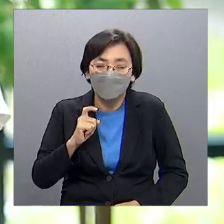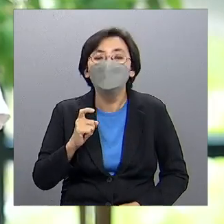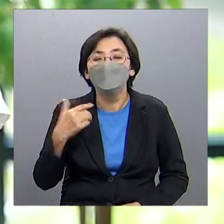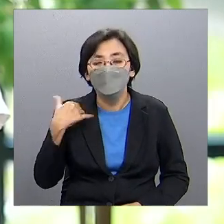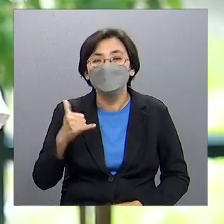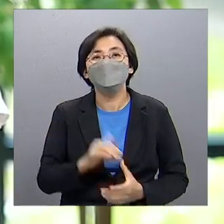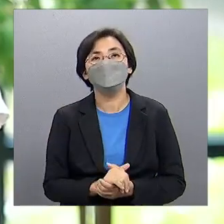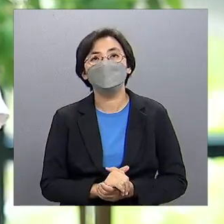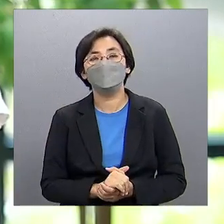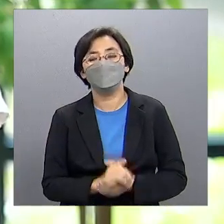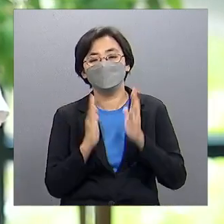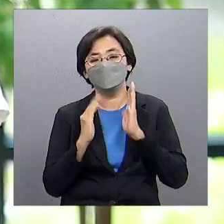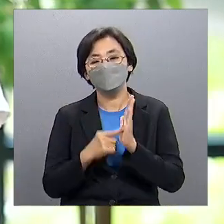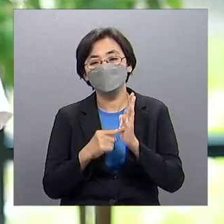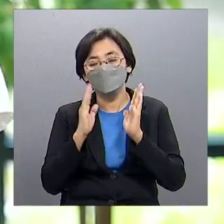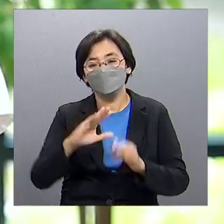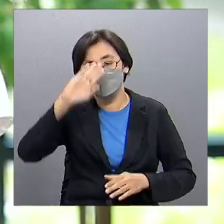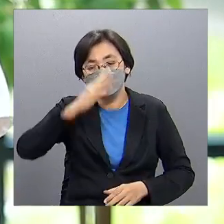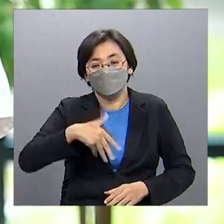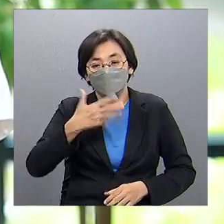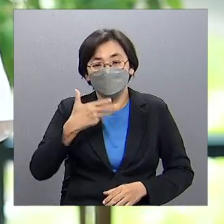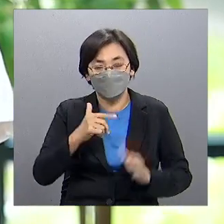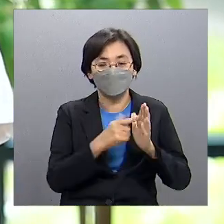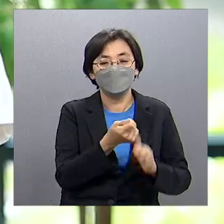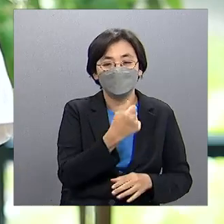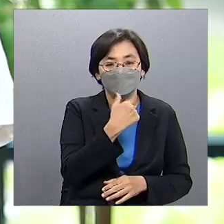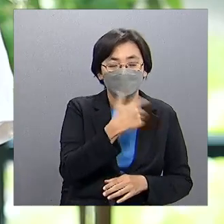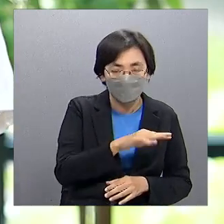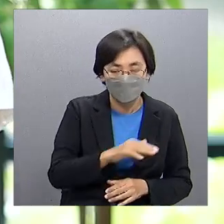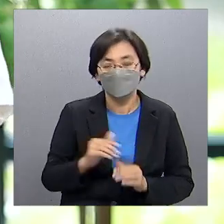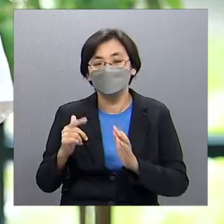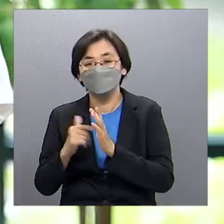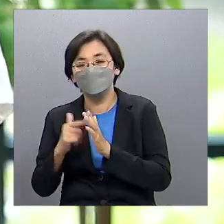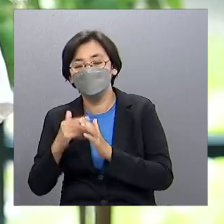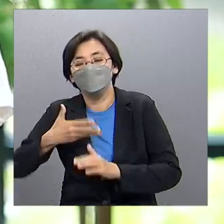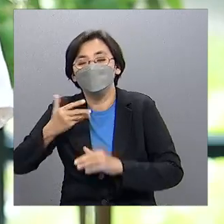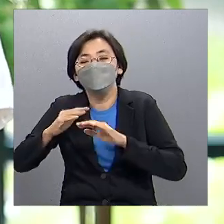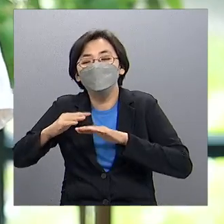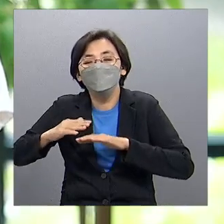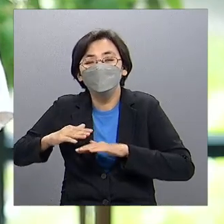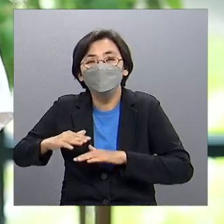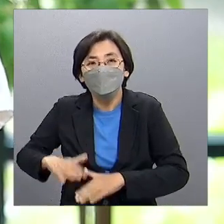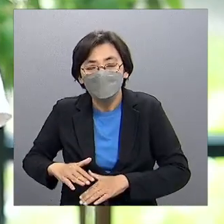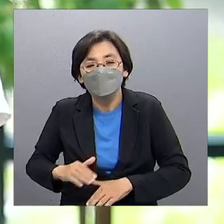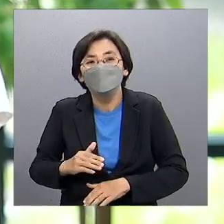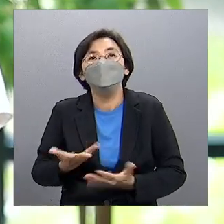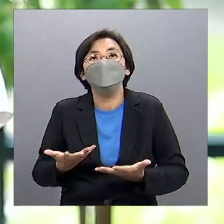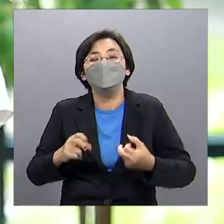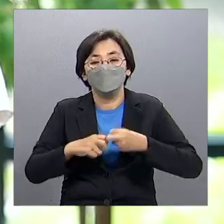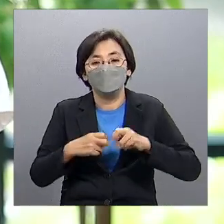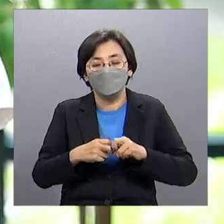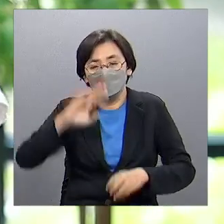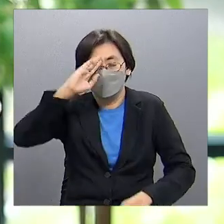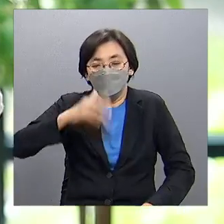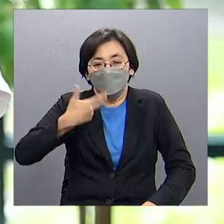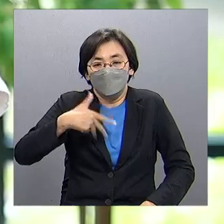กินยาแก้ไข้ตัวร้อนแต่ทีนี้ถ้าไปกินยาลดร้อนที่ช่วยกระจายลมจุกเสียดเนี่ยก็กลายเป็นว่ายิ่งตัวร้อนหนักขึ้นมาอีก